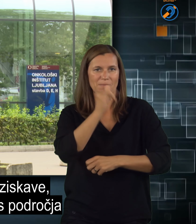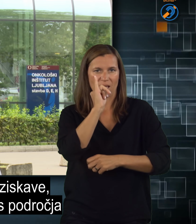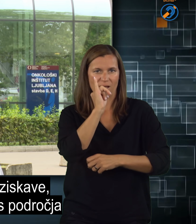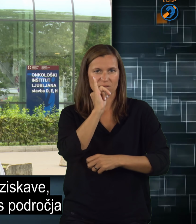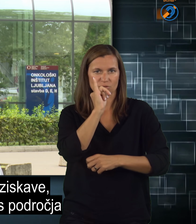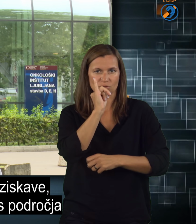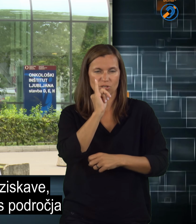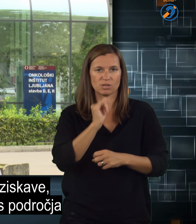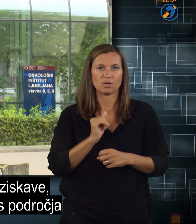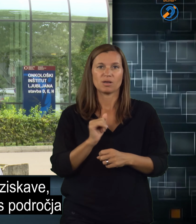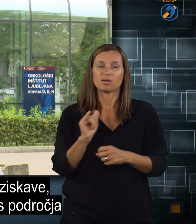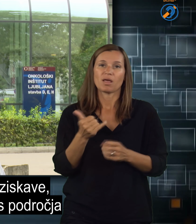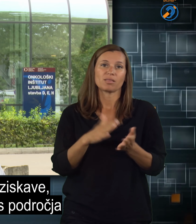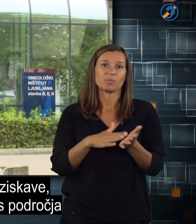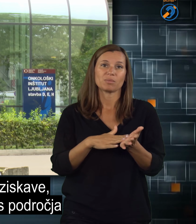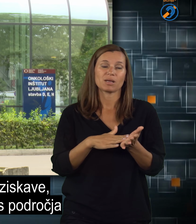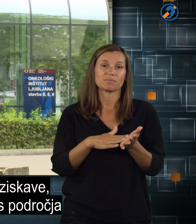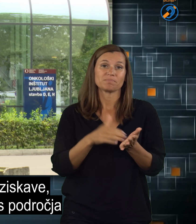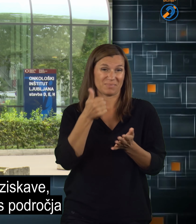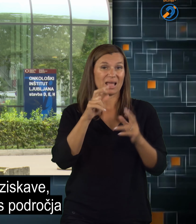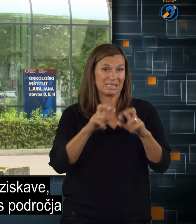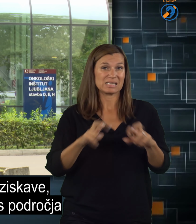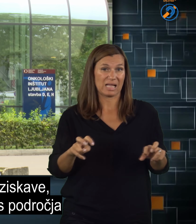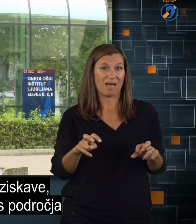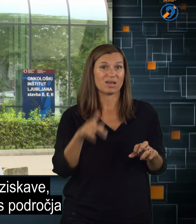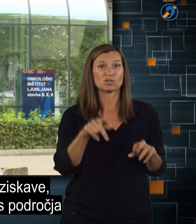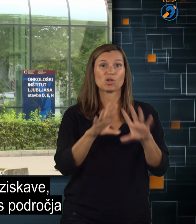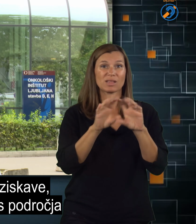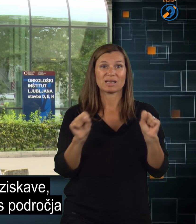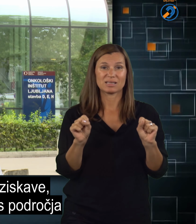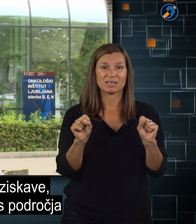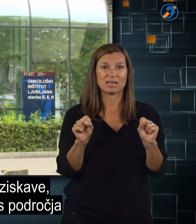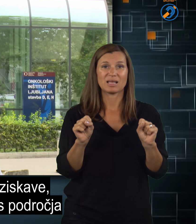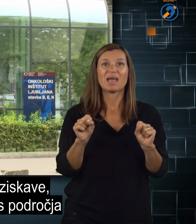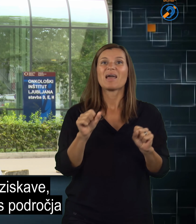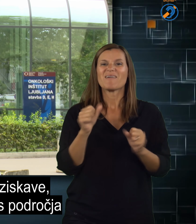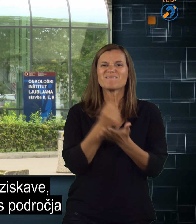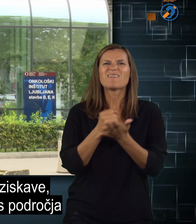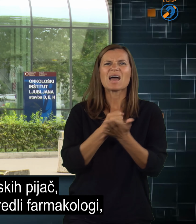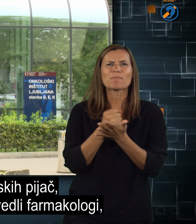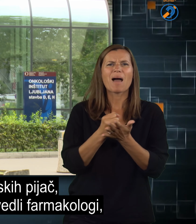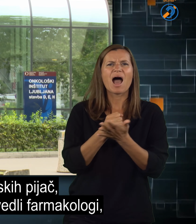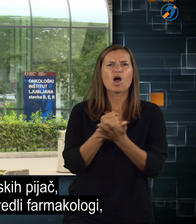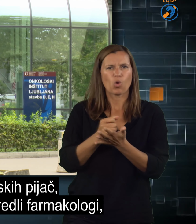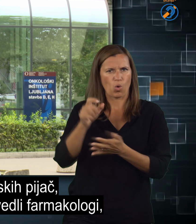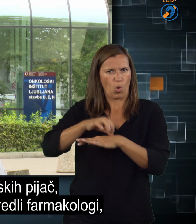pijač, je recimo raziskava, ki so jo izvedli farmakologi,